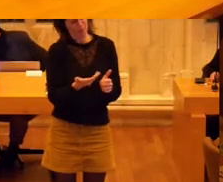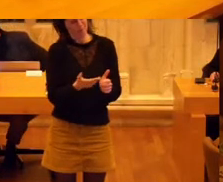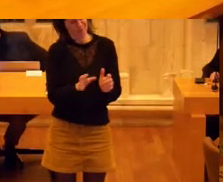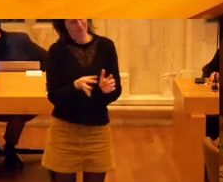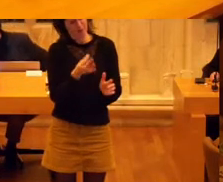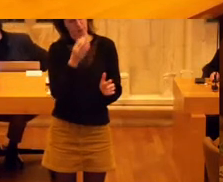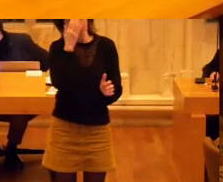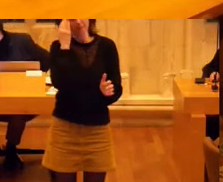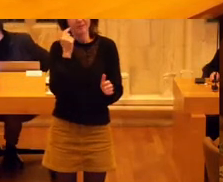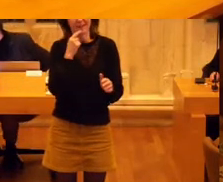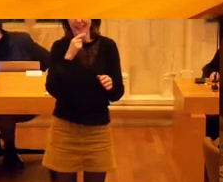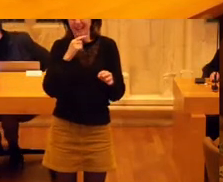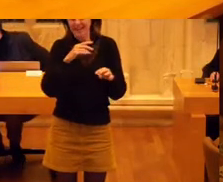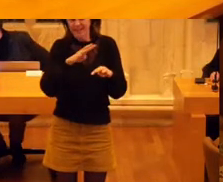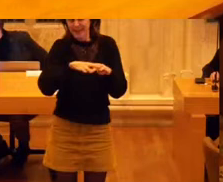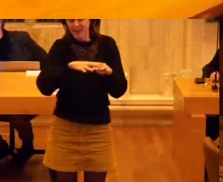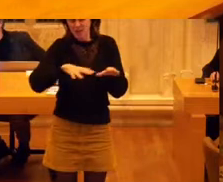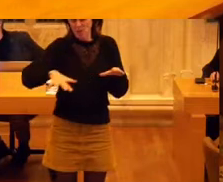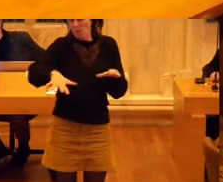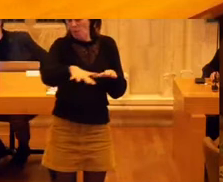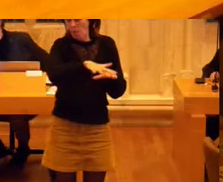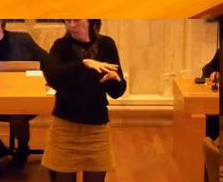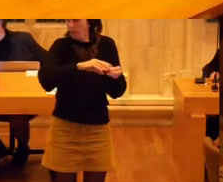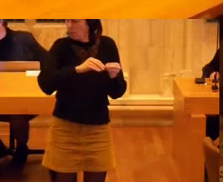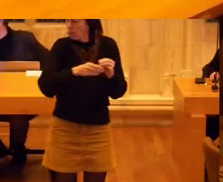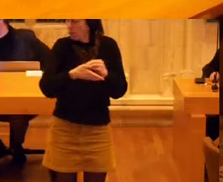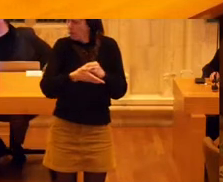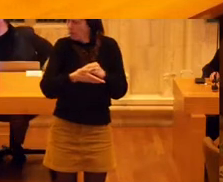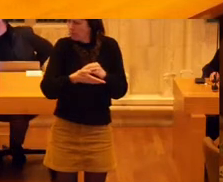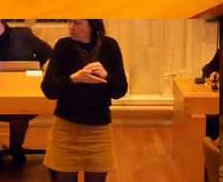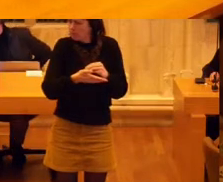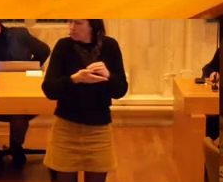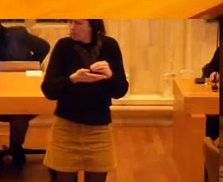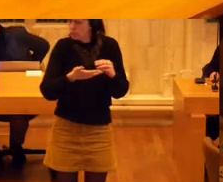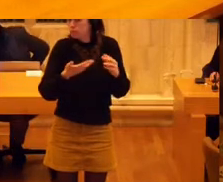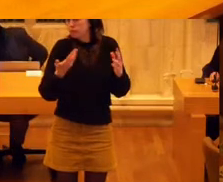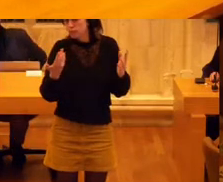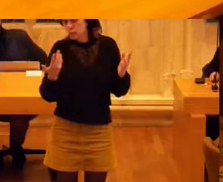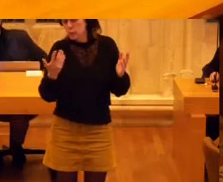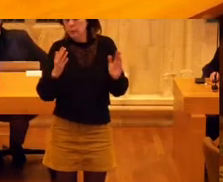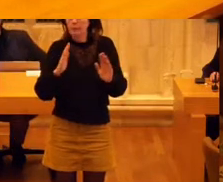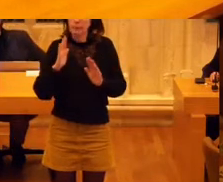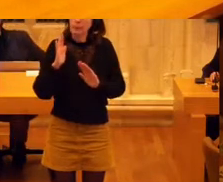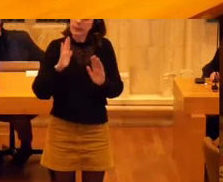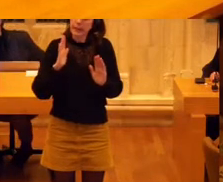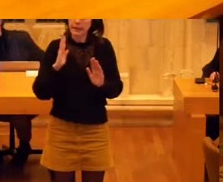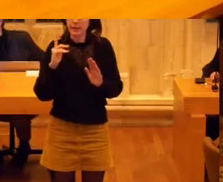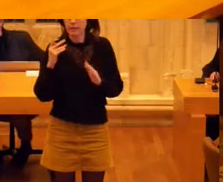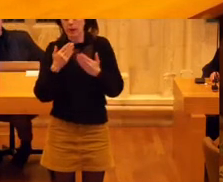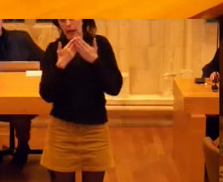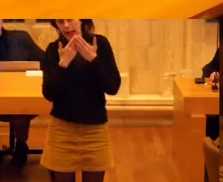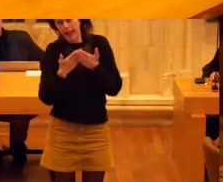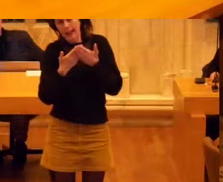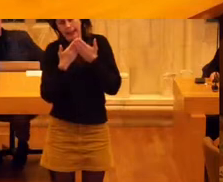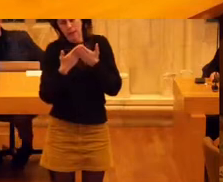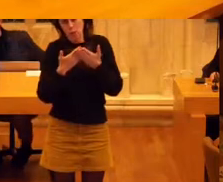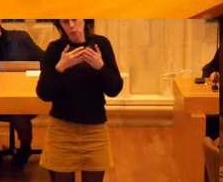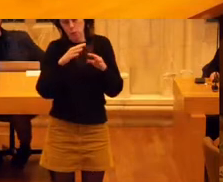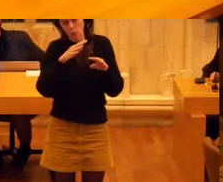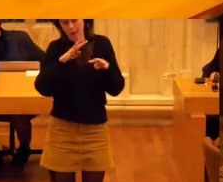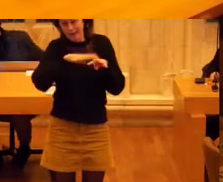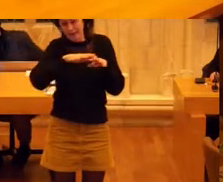à problème, et donc ça vaut le coup quand même de faire des études sur le quartier dans sa